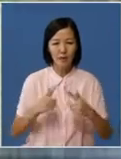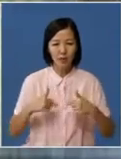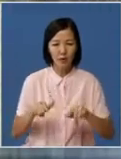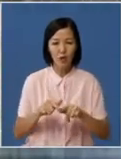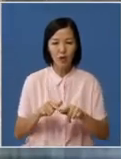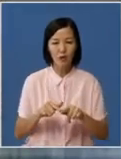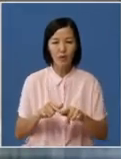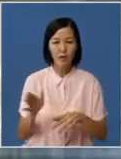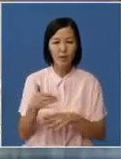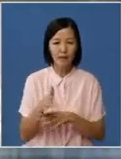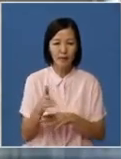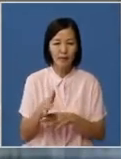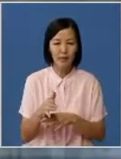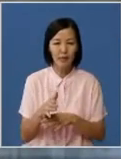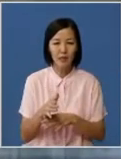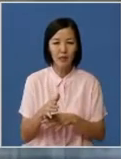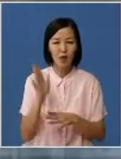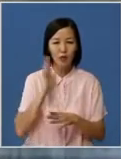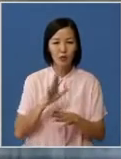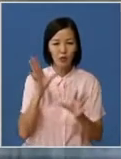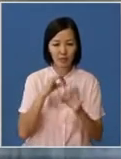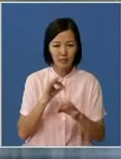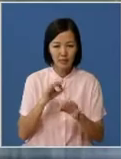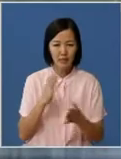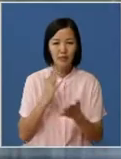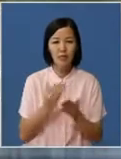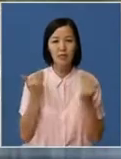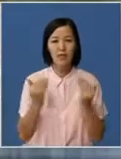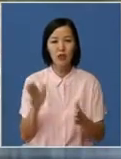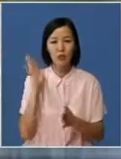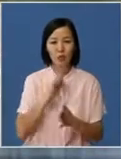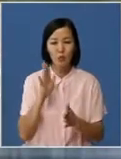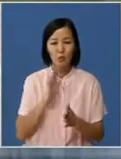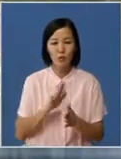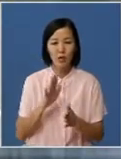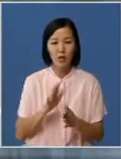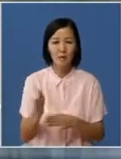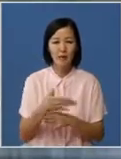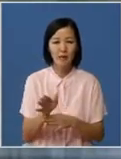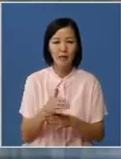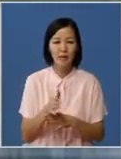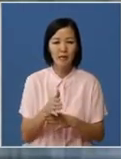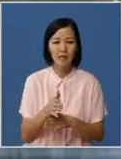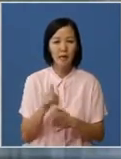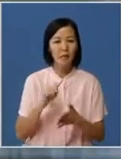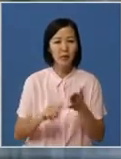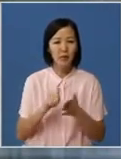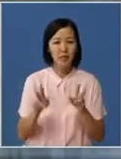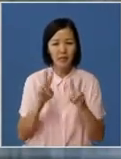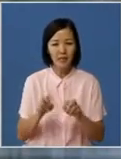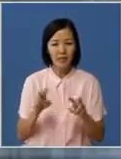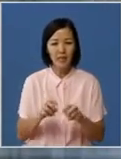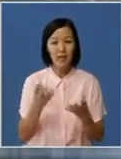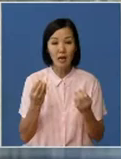Мамандар балықтар мен судан арнайы сынама алып, зерттеп жатыр. Әзірге қанша су жануарлары қырылғаны белгісіз. Айта кетейік, балықтар әлі де улануы